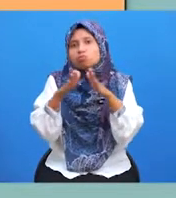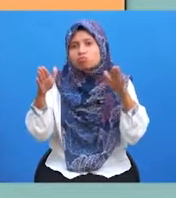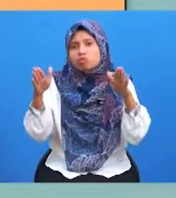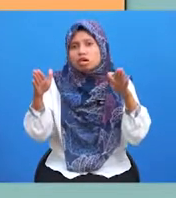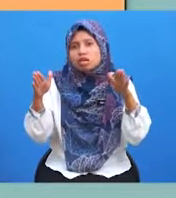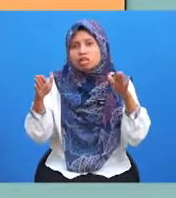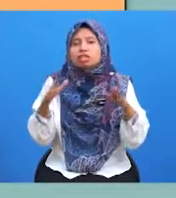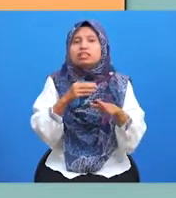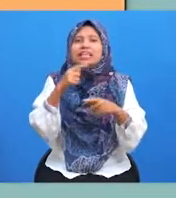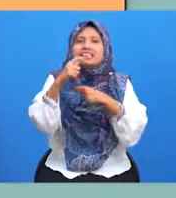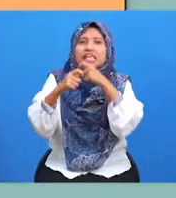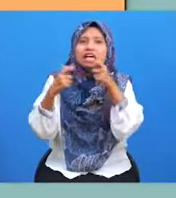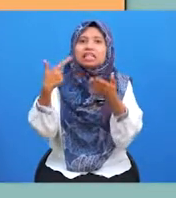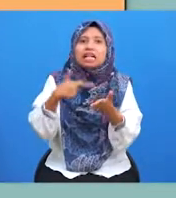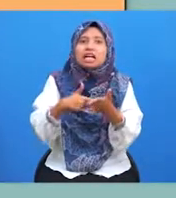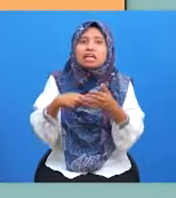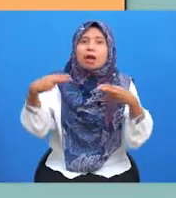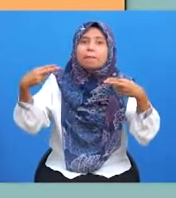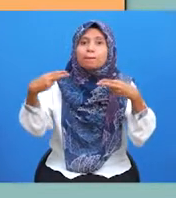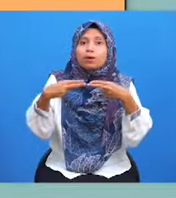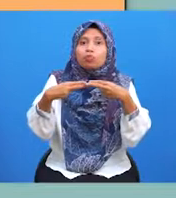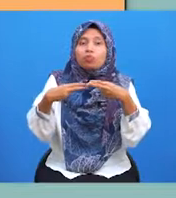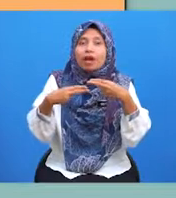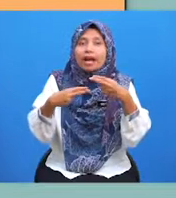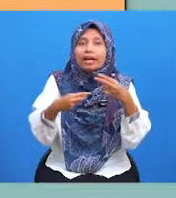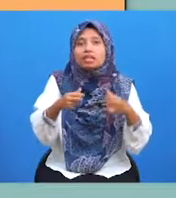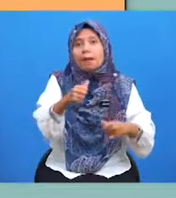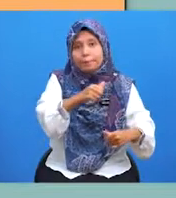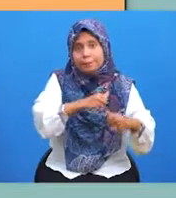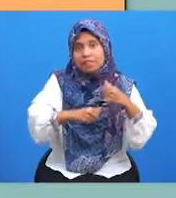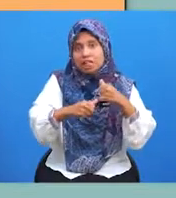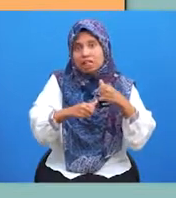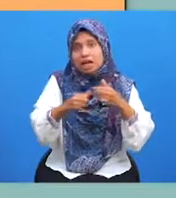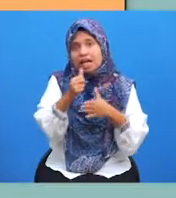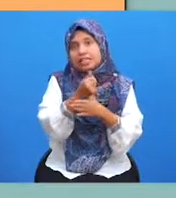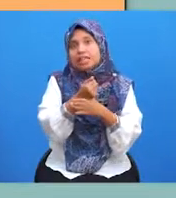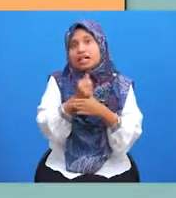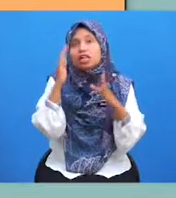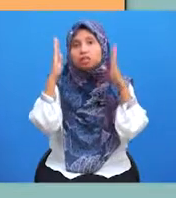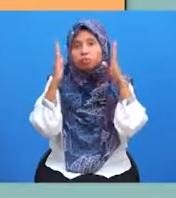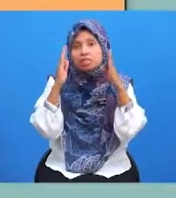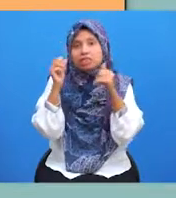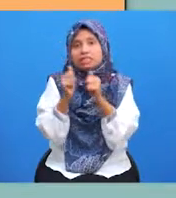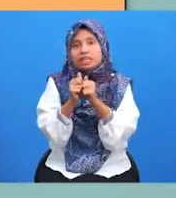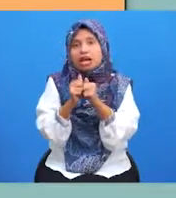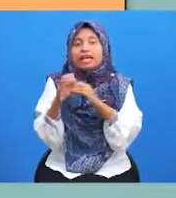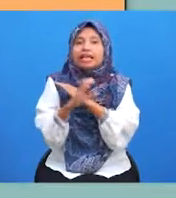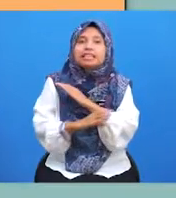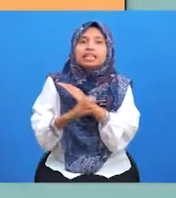ruang dan meningkatkan lagi perhubungan perniagaan antara Malaysia